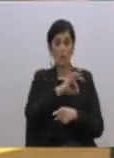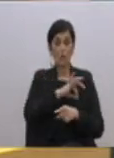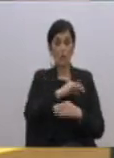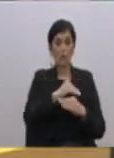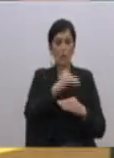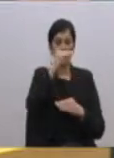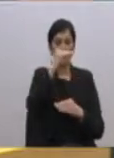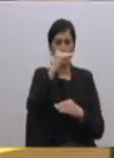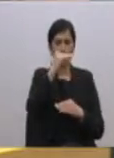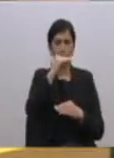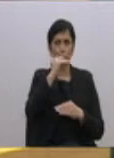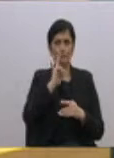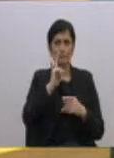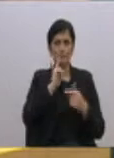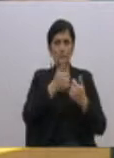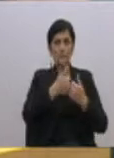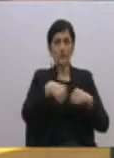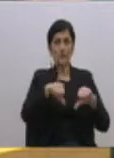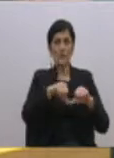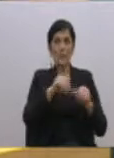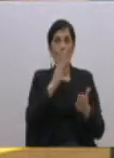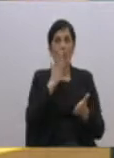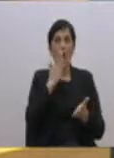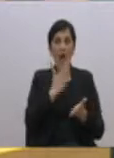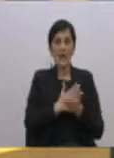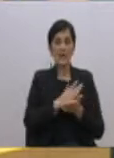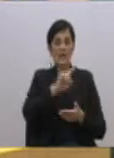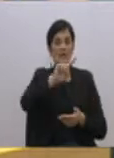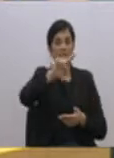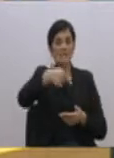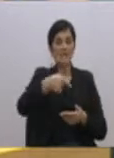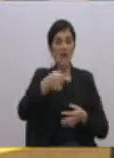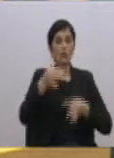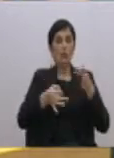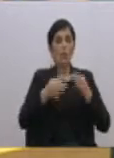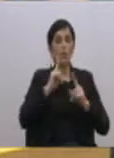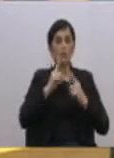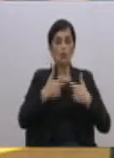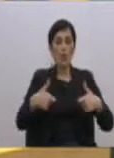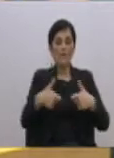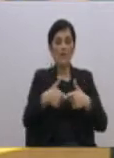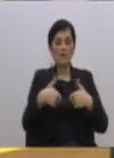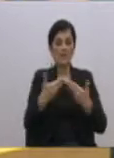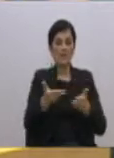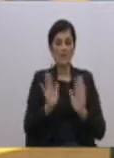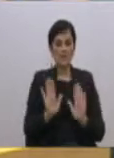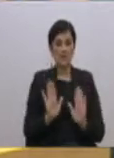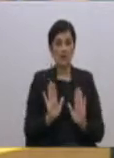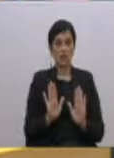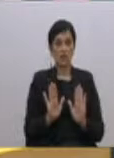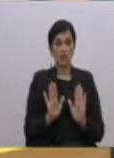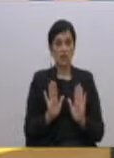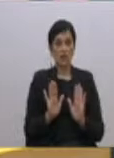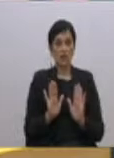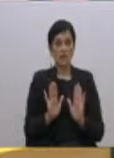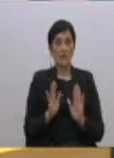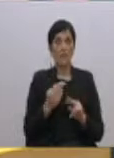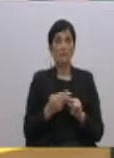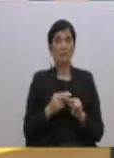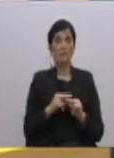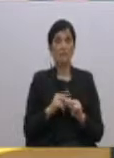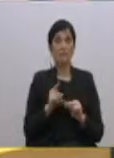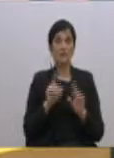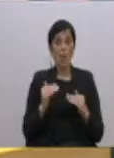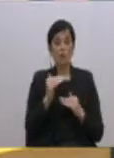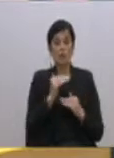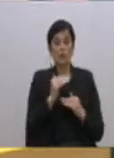sumaglesi, sapcio, are să angarișul al debului, mă să martătă conferenții, sineași. Asta rom, es